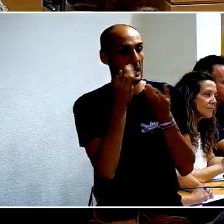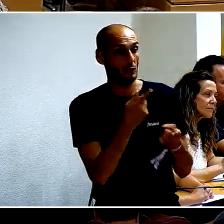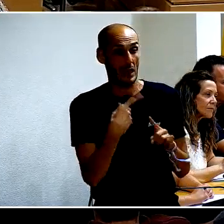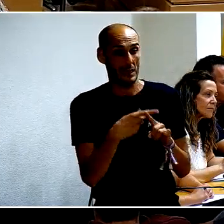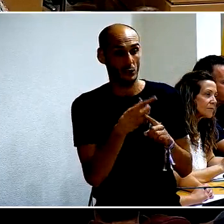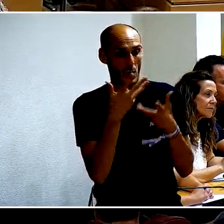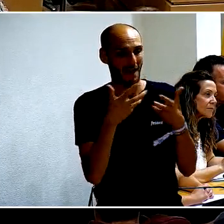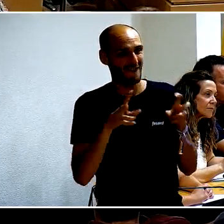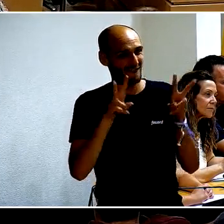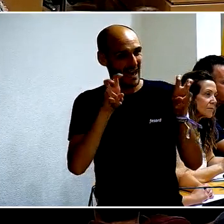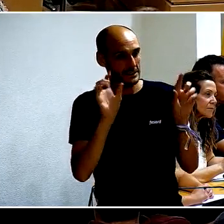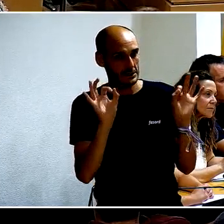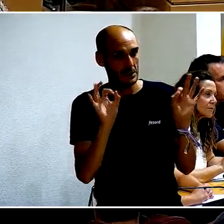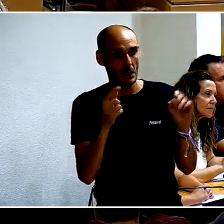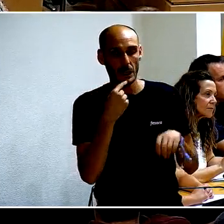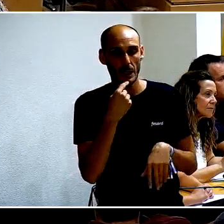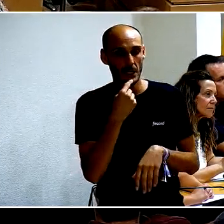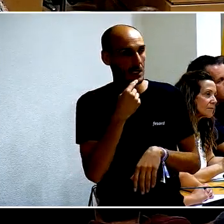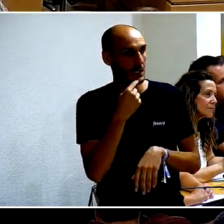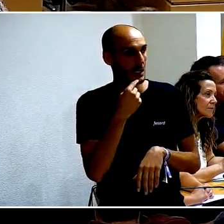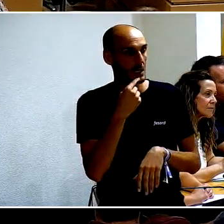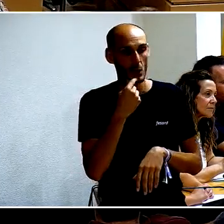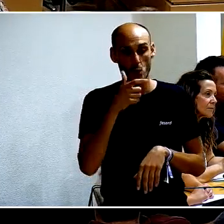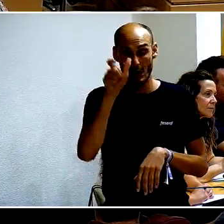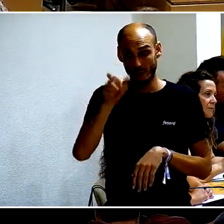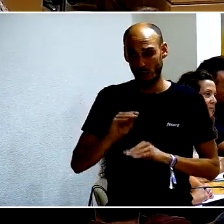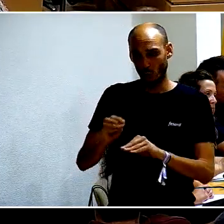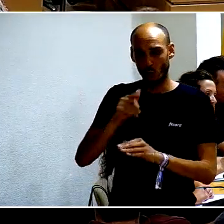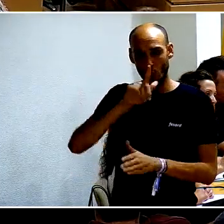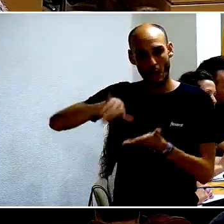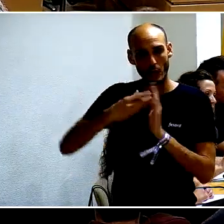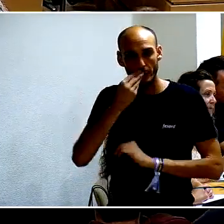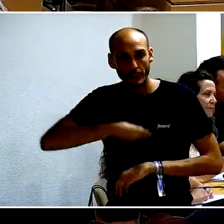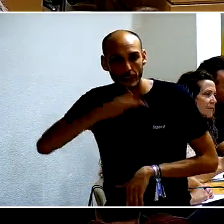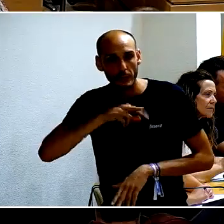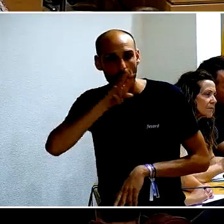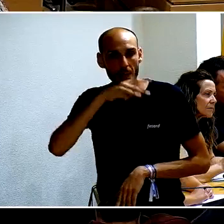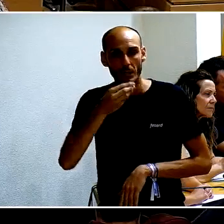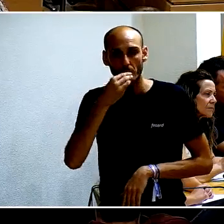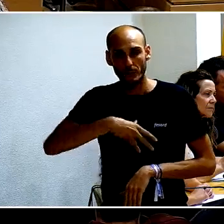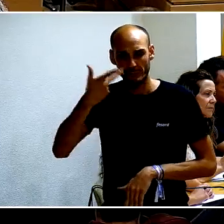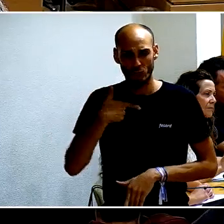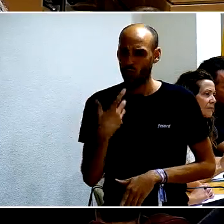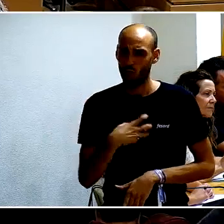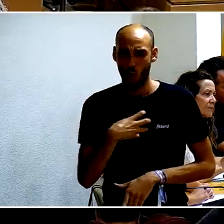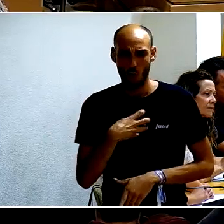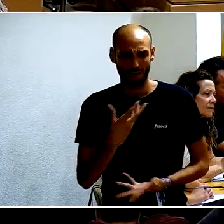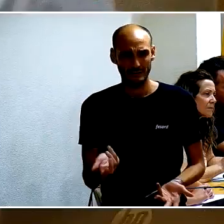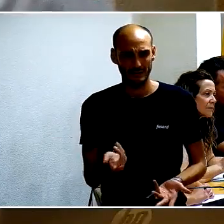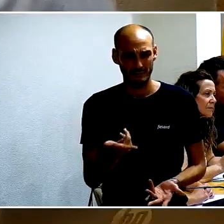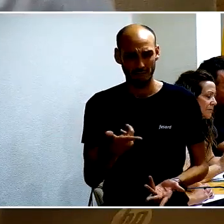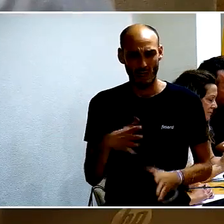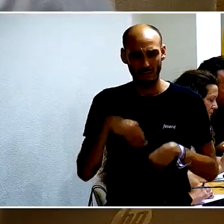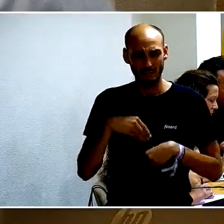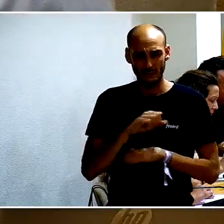una frase que en una persona que domina el llenguatge tan bé com vostè, això no pot fer, no pot fer, és inadmissible, perquè el que